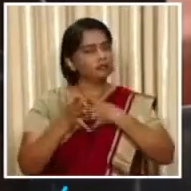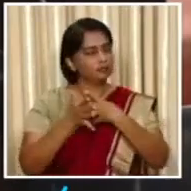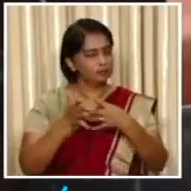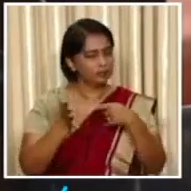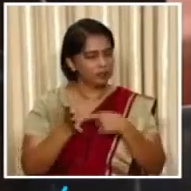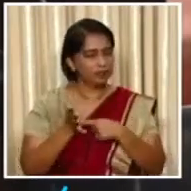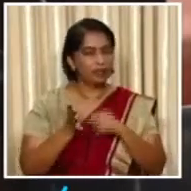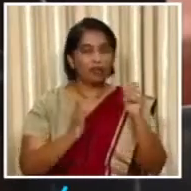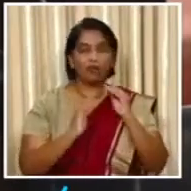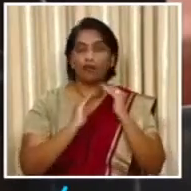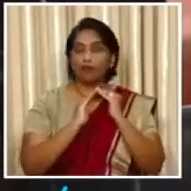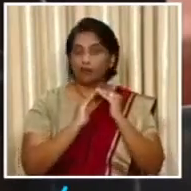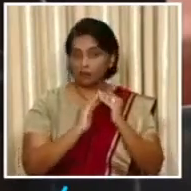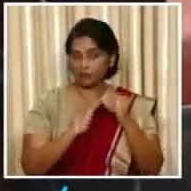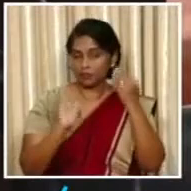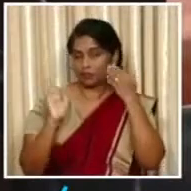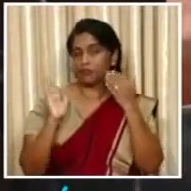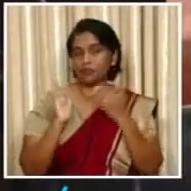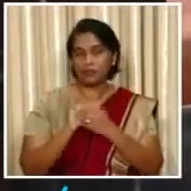சம்பந்தமான விவாதம்,